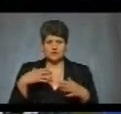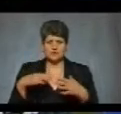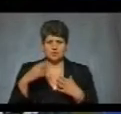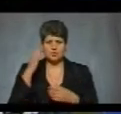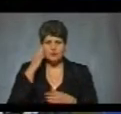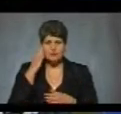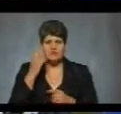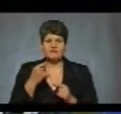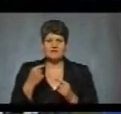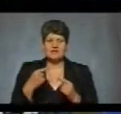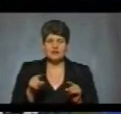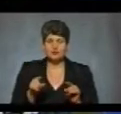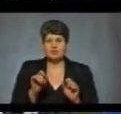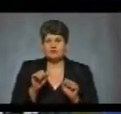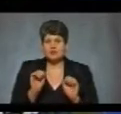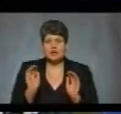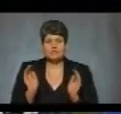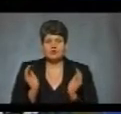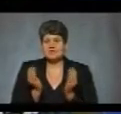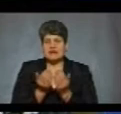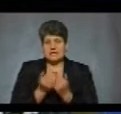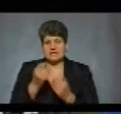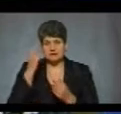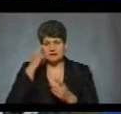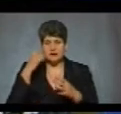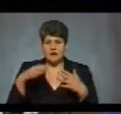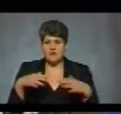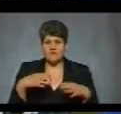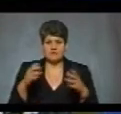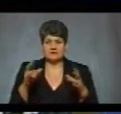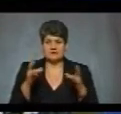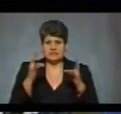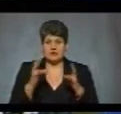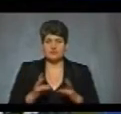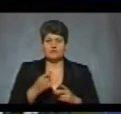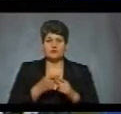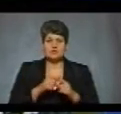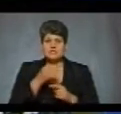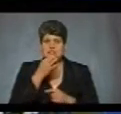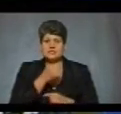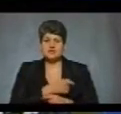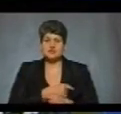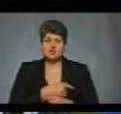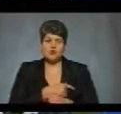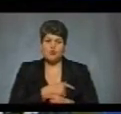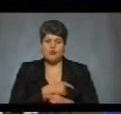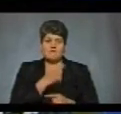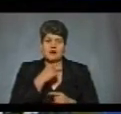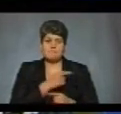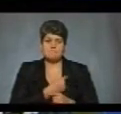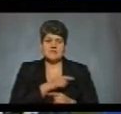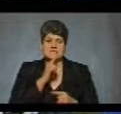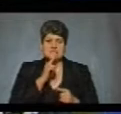мозку. В іншого підозрена закриту черепно-мозкову травму. Про це нам повідомила чергова медсестра приймального відділення Бучацької районної